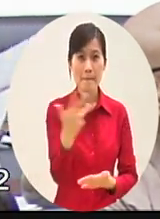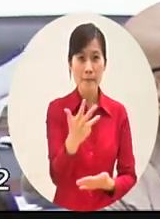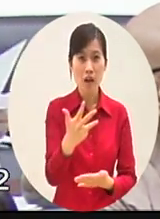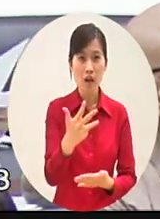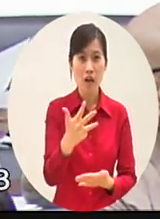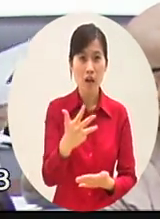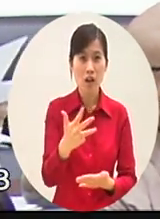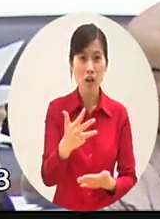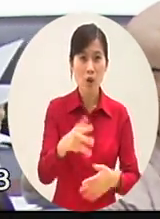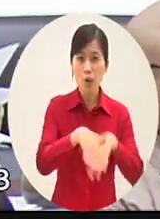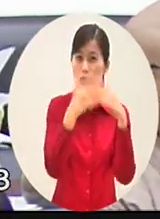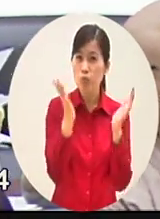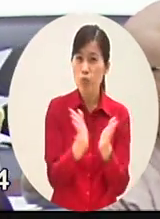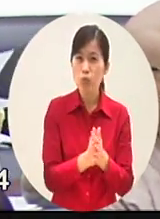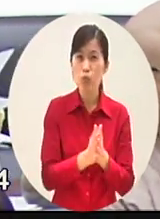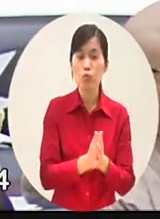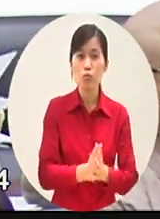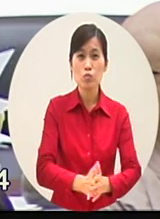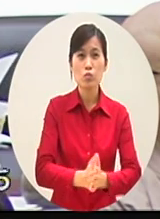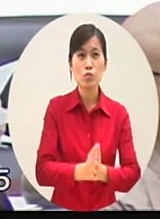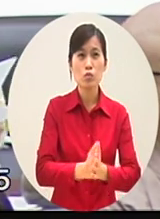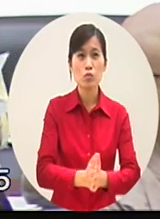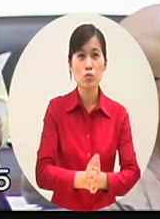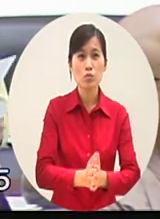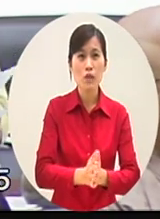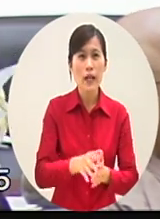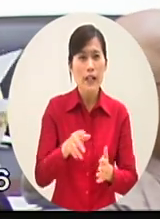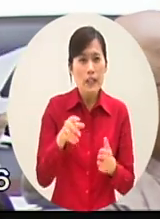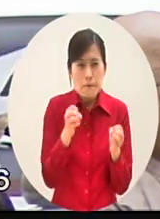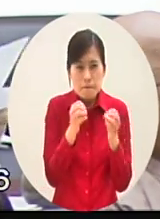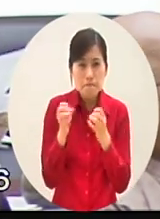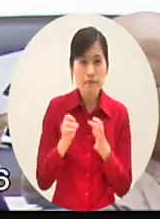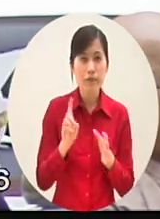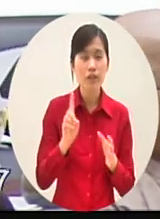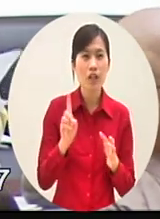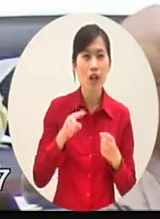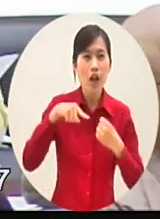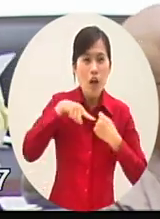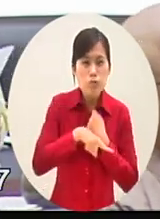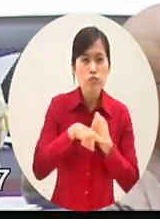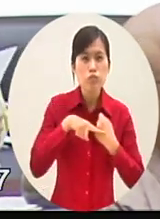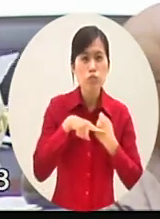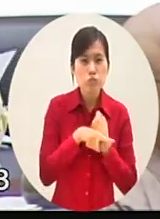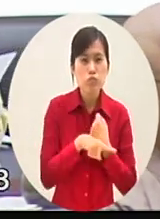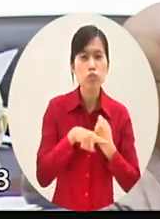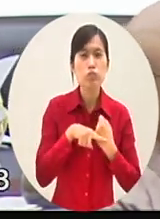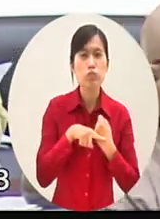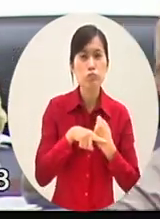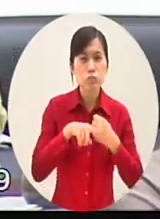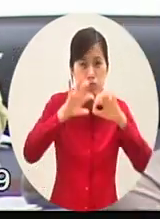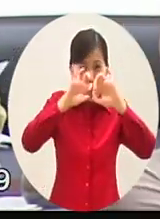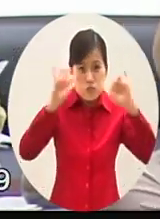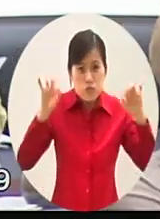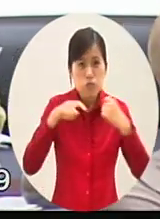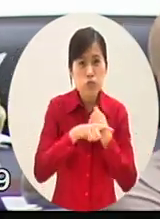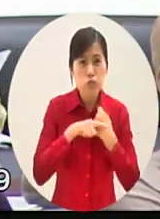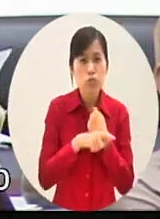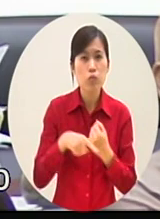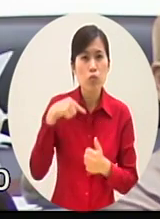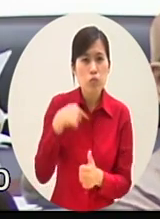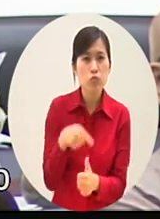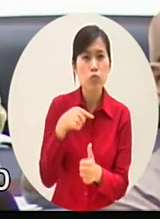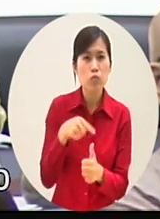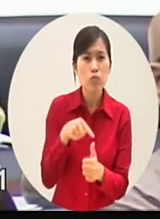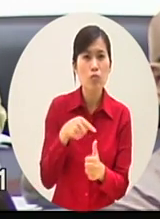八面页全部都是在讲这个探索教育，那这个探索教育呢在新加坡它是用